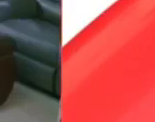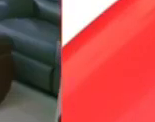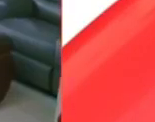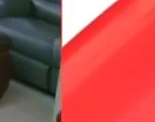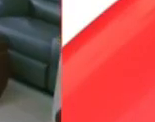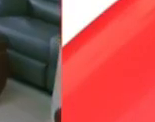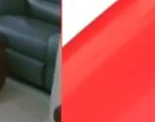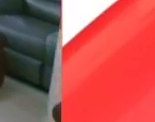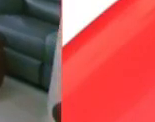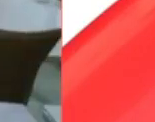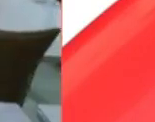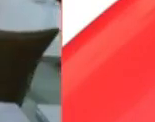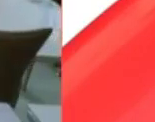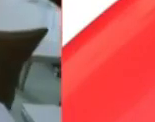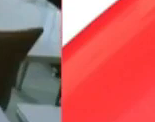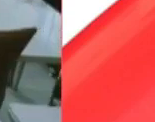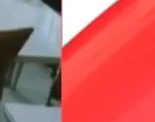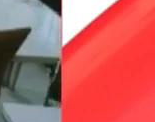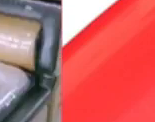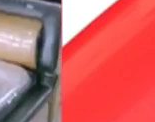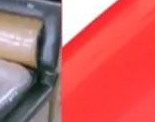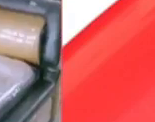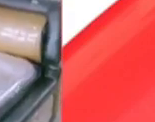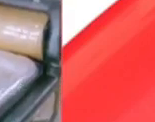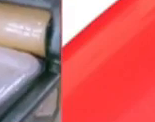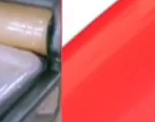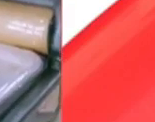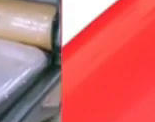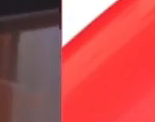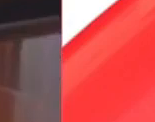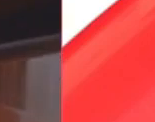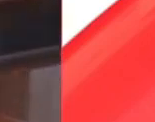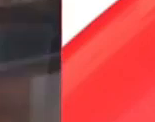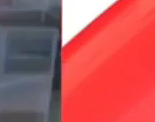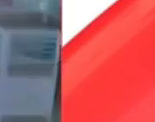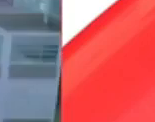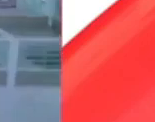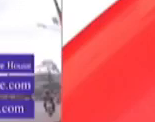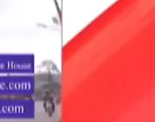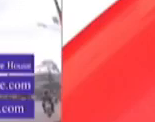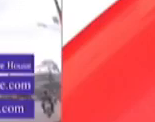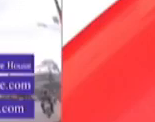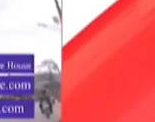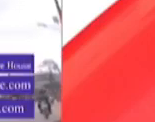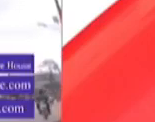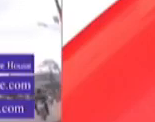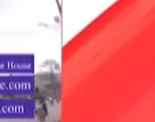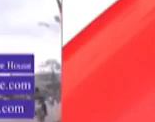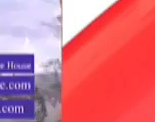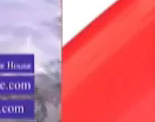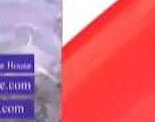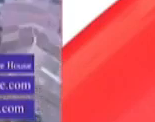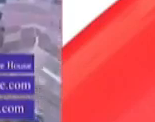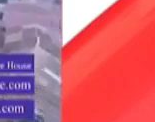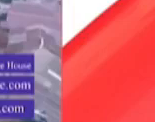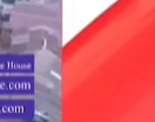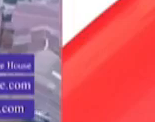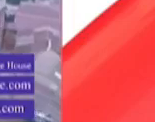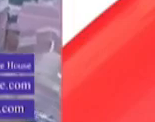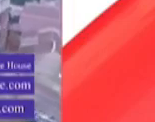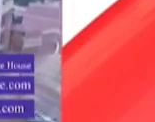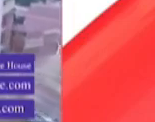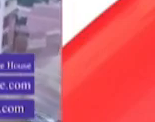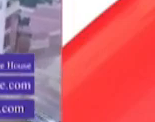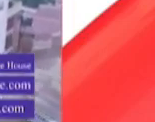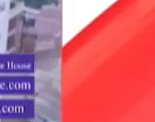ng'ebyamaofiisi ebyomumadiiro zi dining ebyomubisenge nenyekindeketi tukyalire ku showroom ya feri ku Rubaga Road